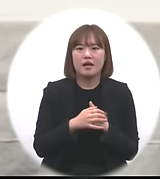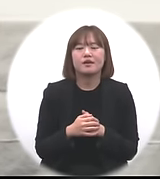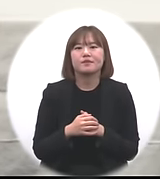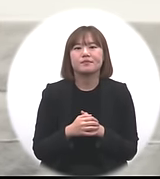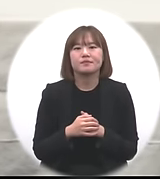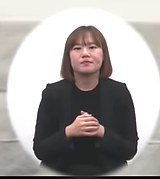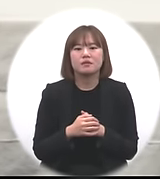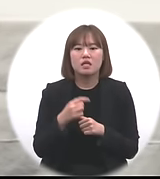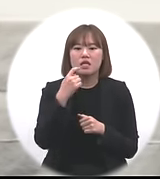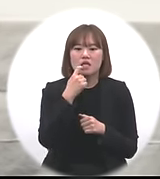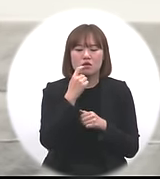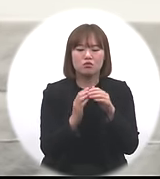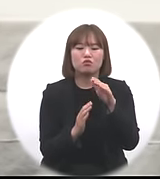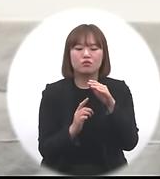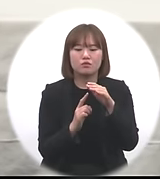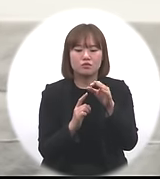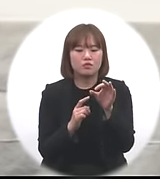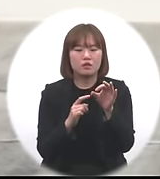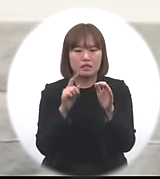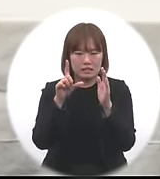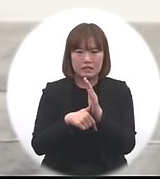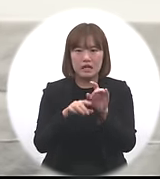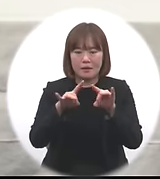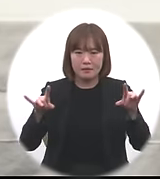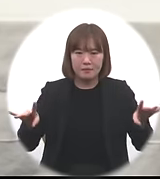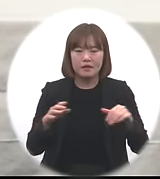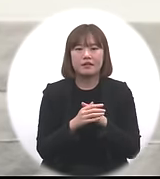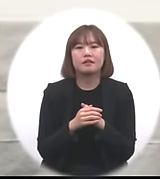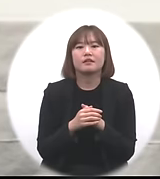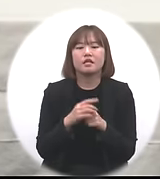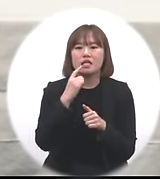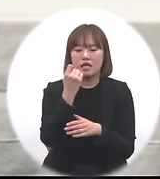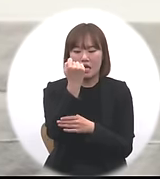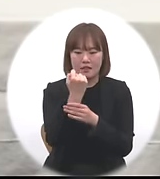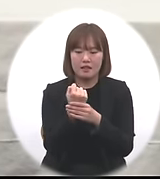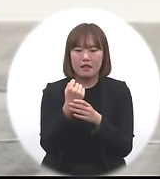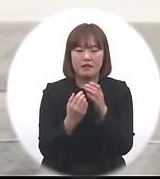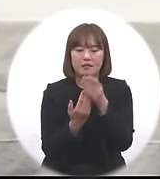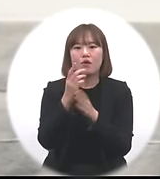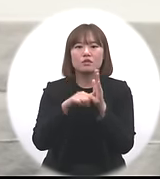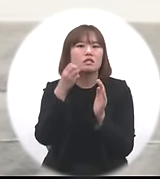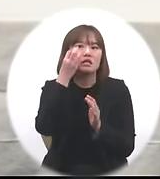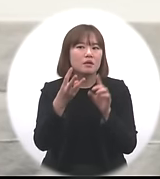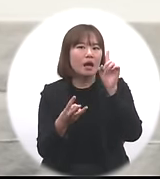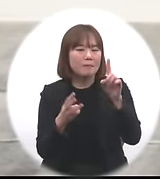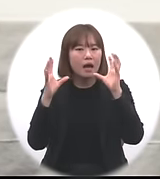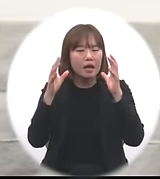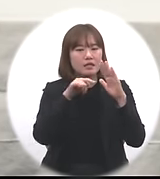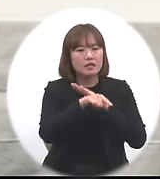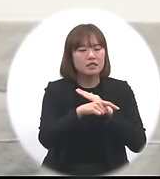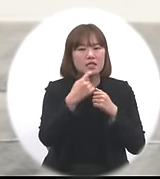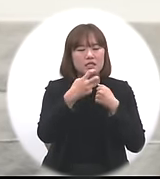치아가 잇몸을 뚫고 나오는 거라는 얘기입니다. 그때마다 전문가가 봐야 되니까 이가 나오는 시기에는 3개월에 한 번씩은 최소한 애들을 치과에 데려가셔야